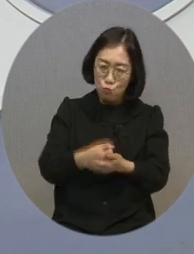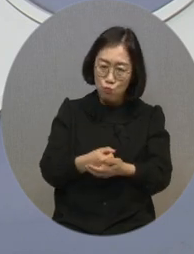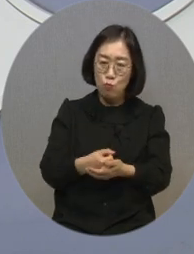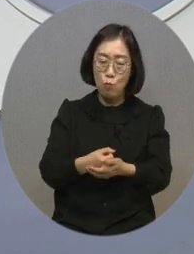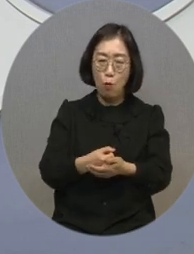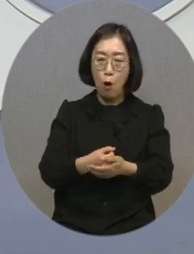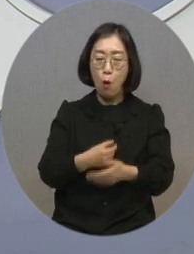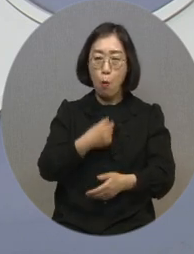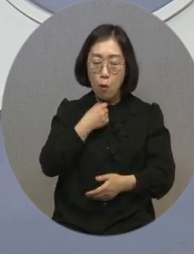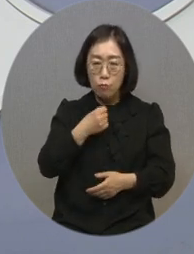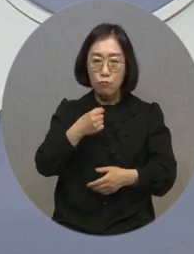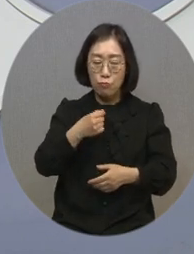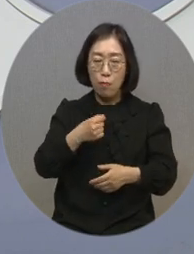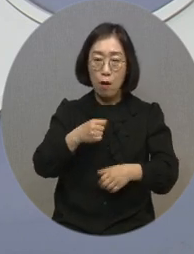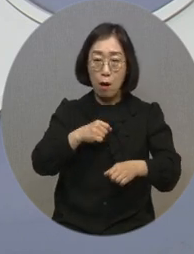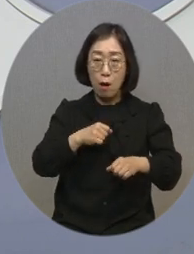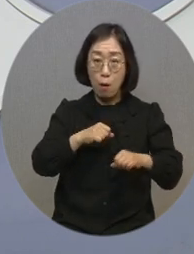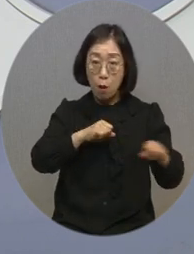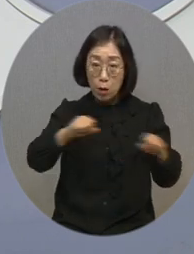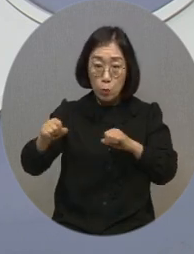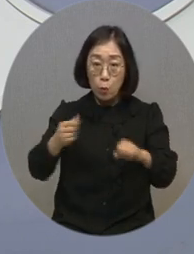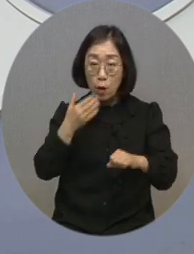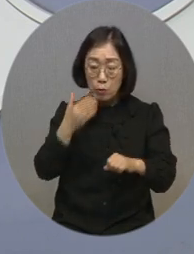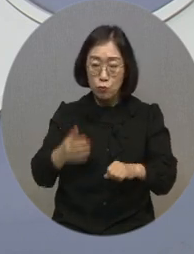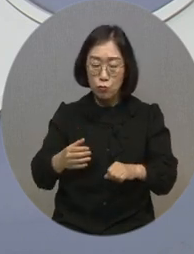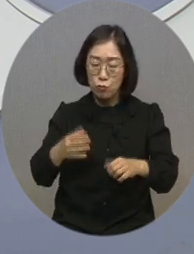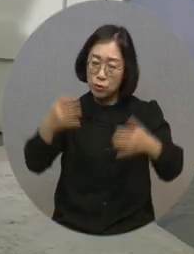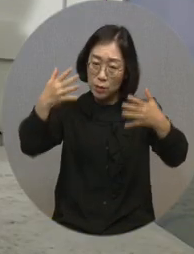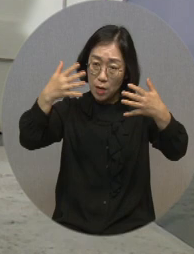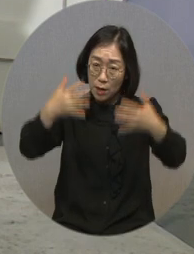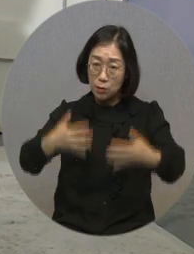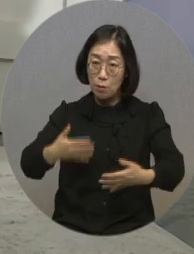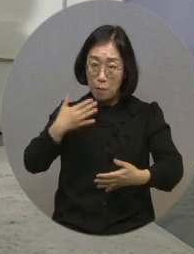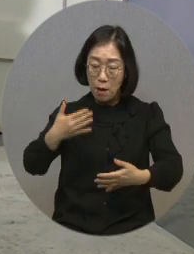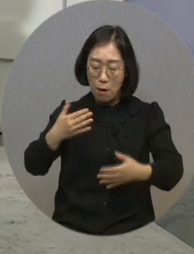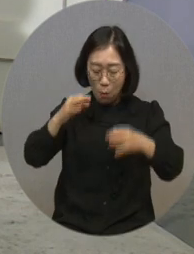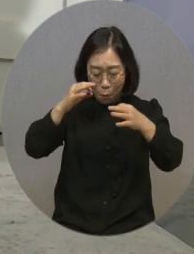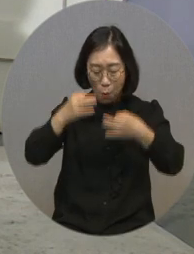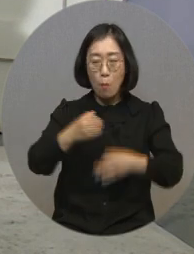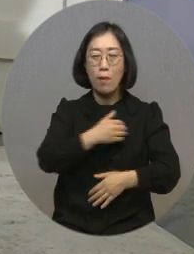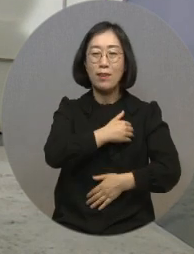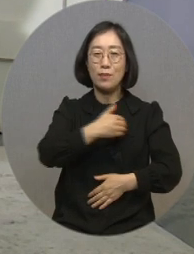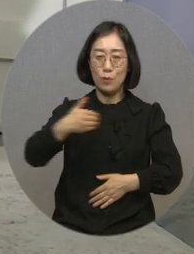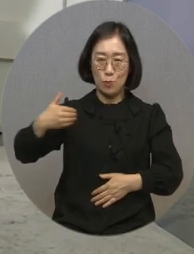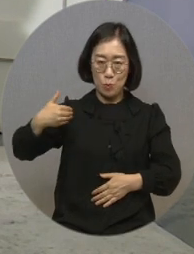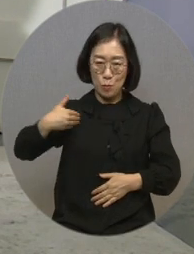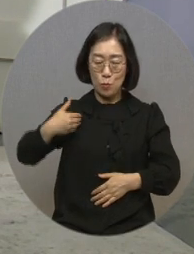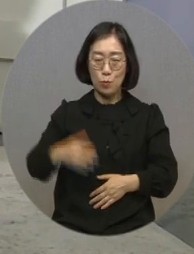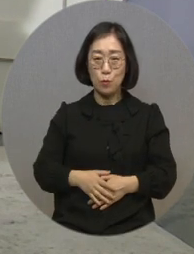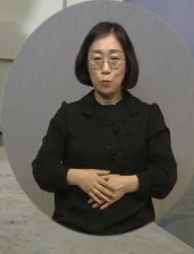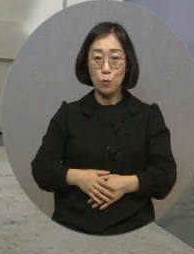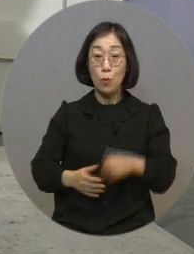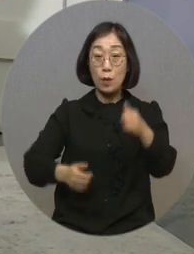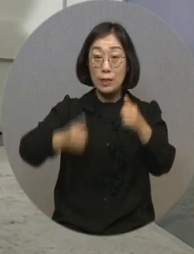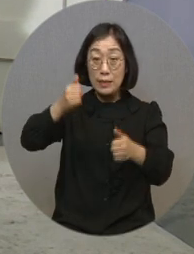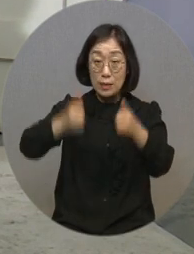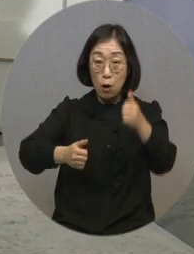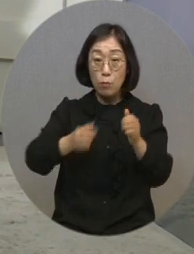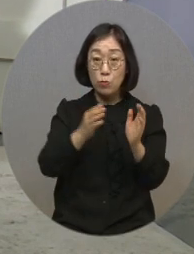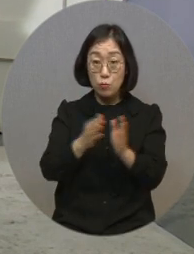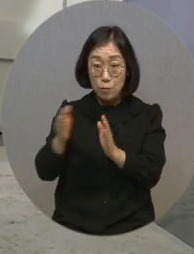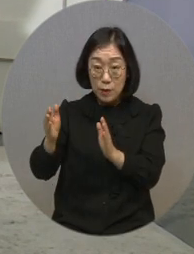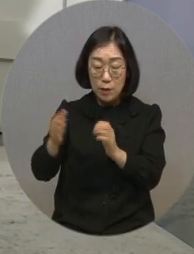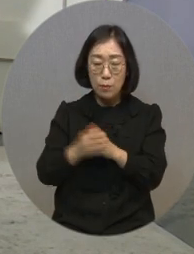뭐랄까 자질이 갖춰지는구나. 이제 그런 생각을 했었죠. 그리고 제가 이제 그 사법시험을 하면서 좀 준비를